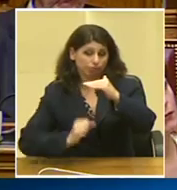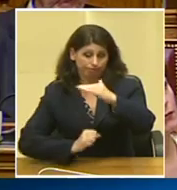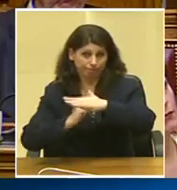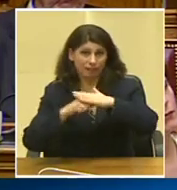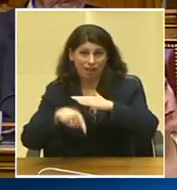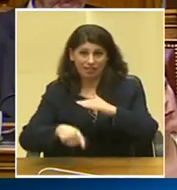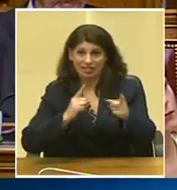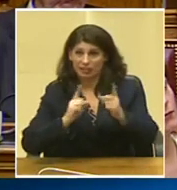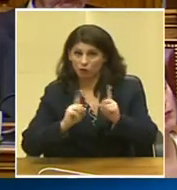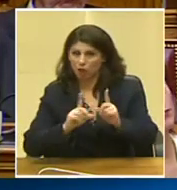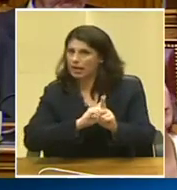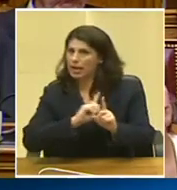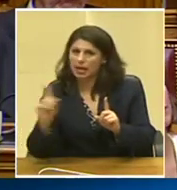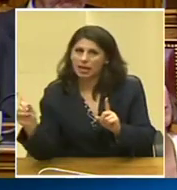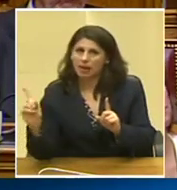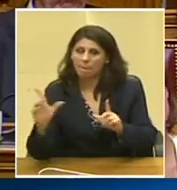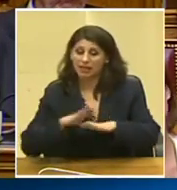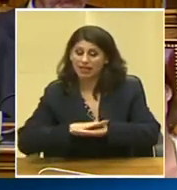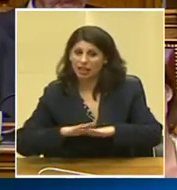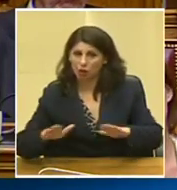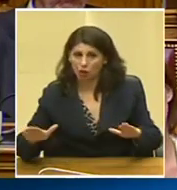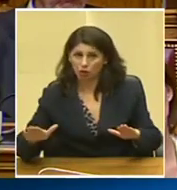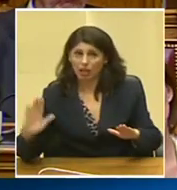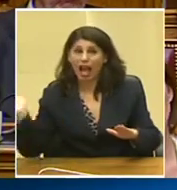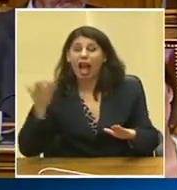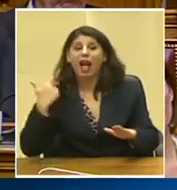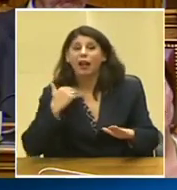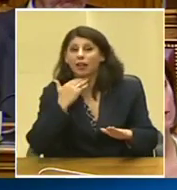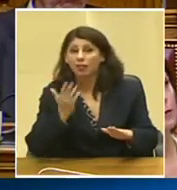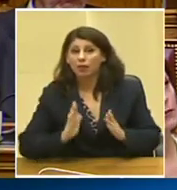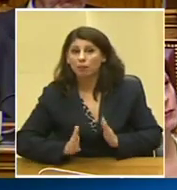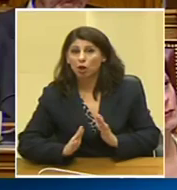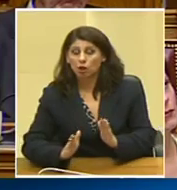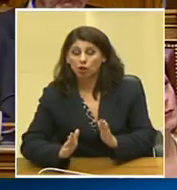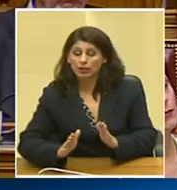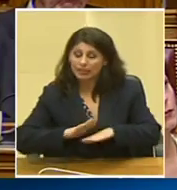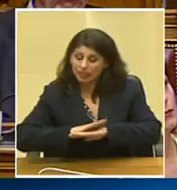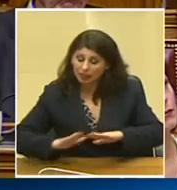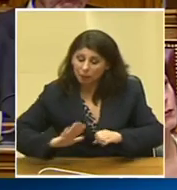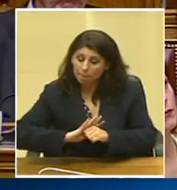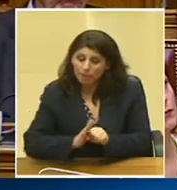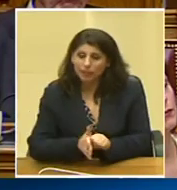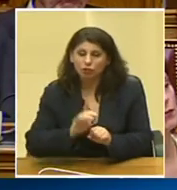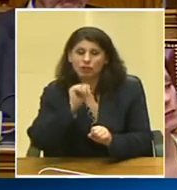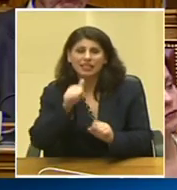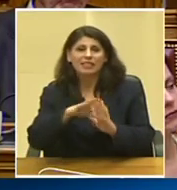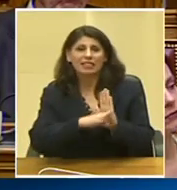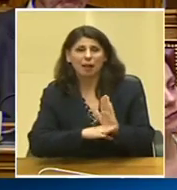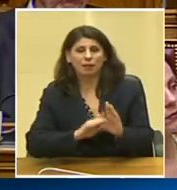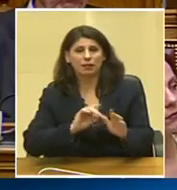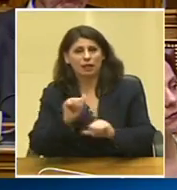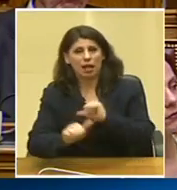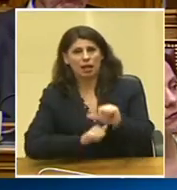αυτή να μην ολοκληρωθεί, αν δεν προχωρήσει και ολοκληρωθεί πλήρως η συνταγματική αναθεώρηση στη γειτονική